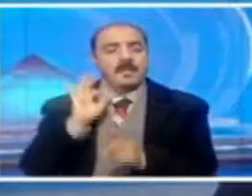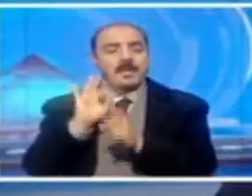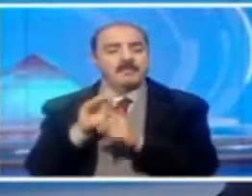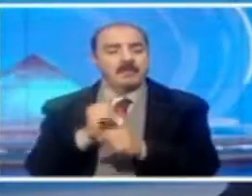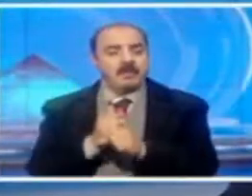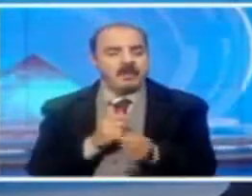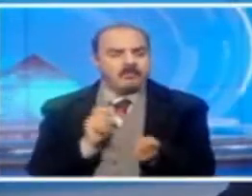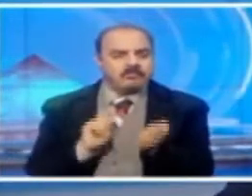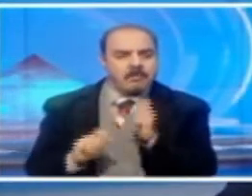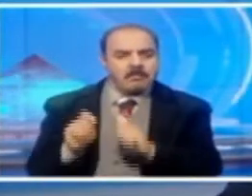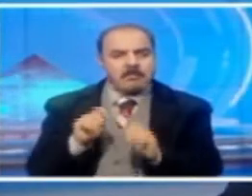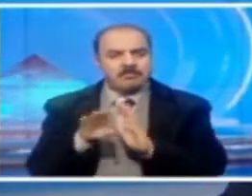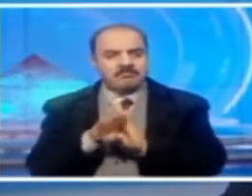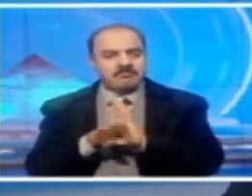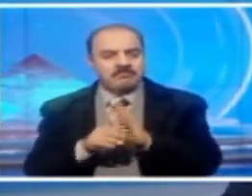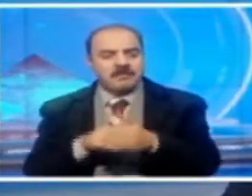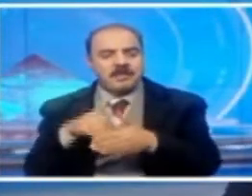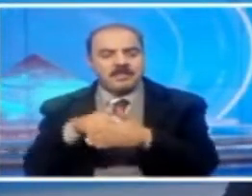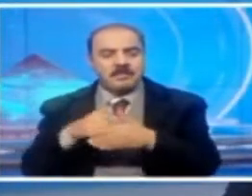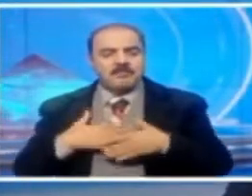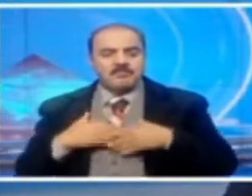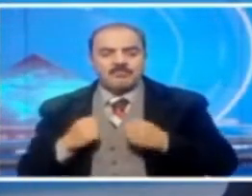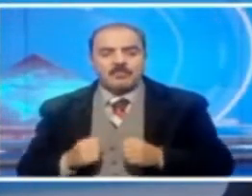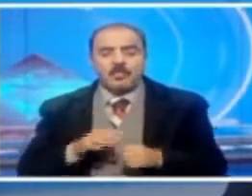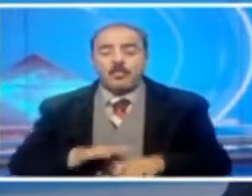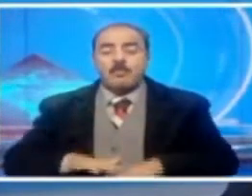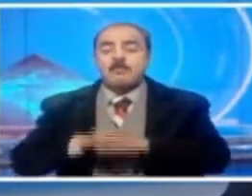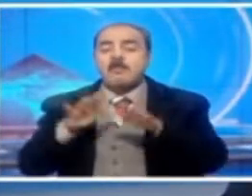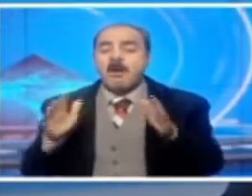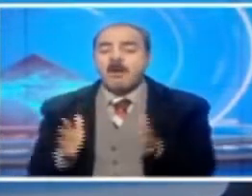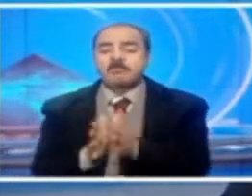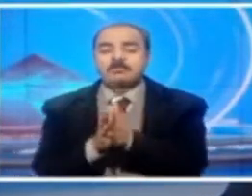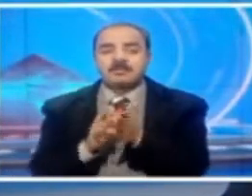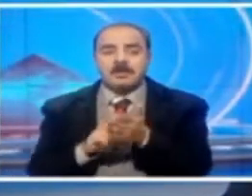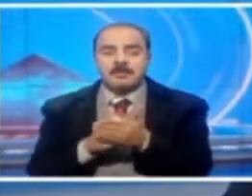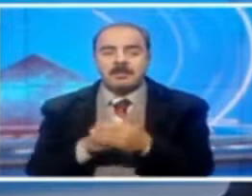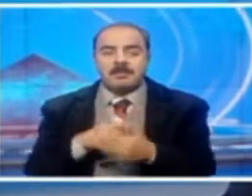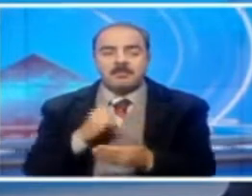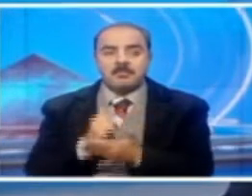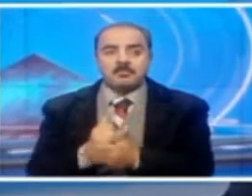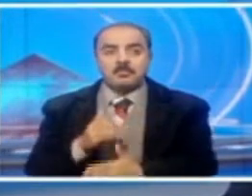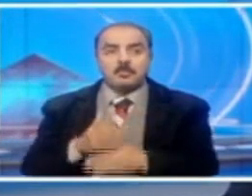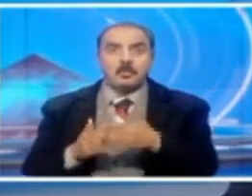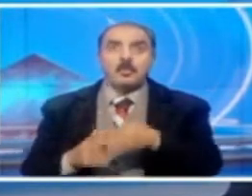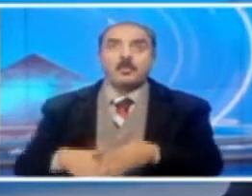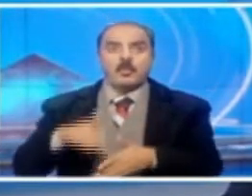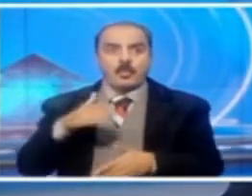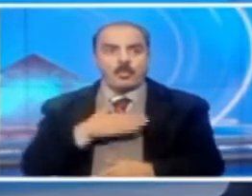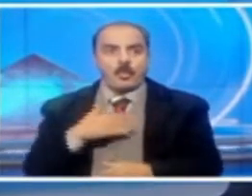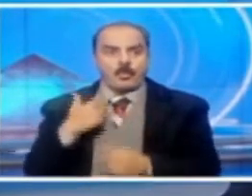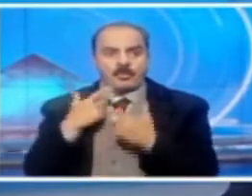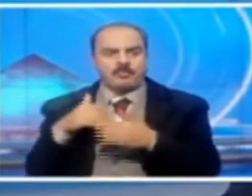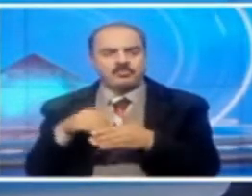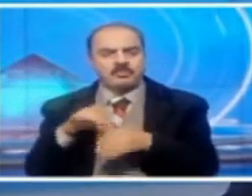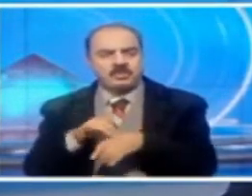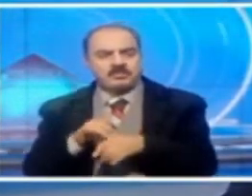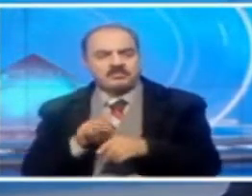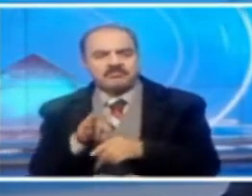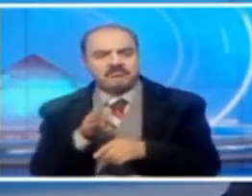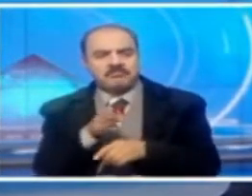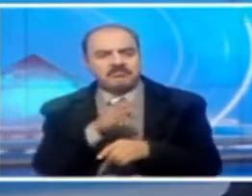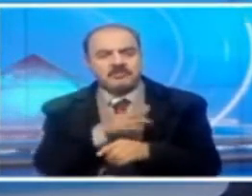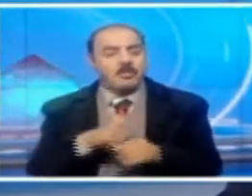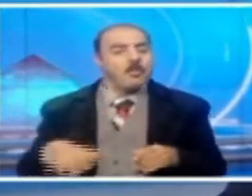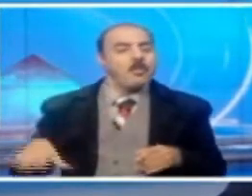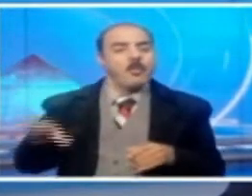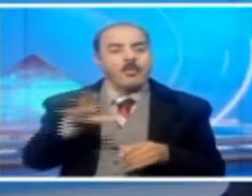هدف العمل على تحقيق آليات ومتطلبات منظومة التأمين الصحي الشامل، بدأت الهيئة العامة للمستشفيات والمعاهد